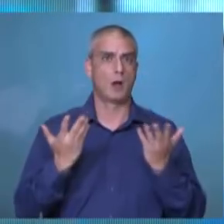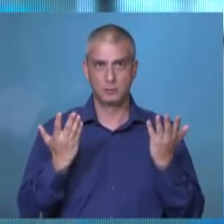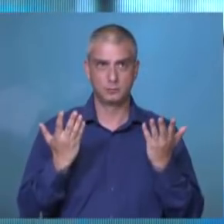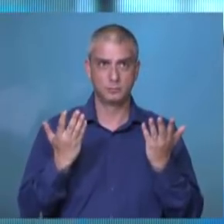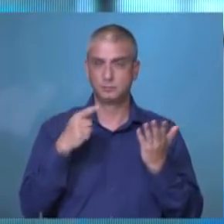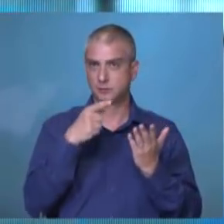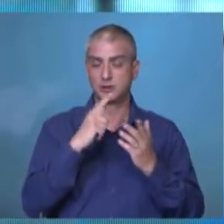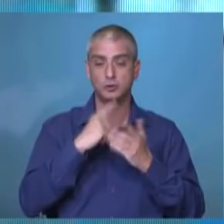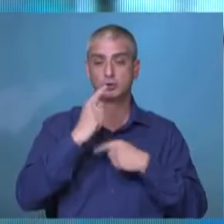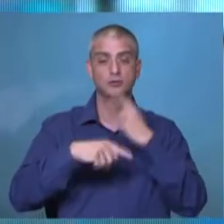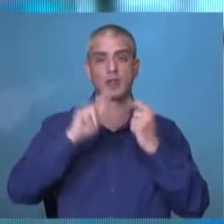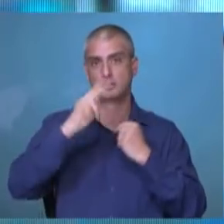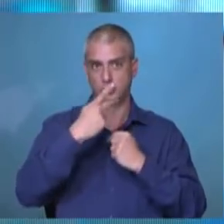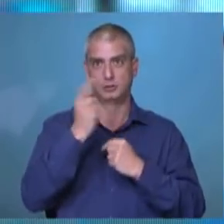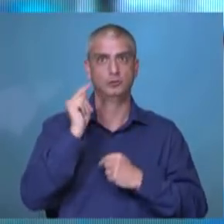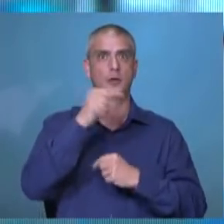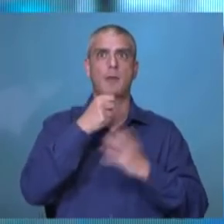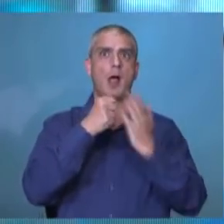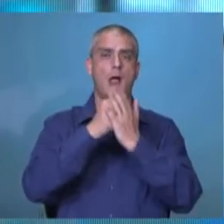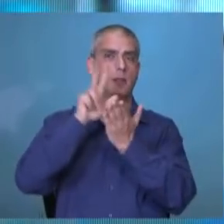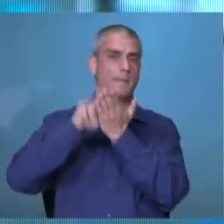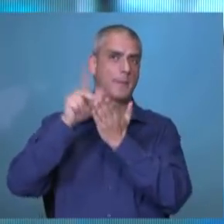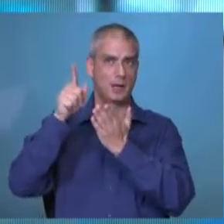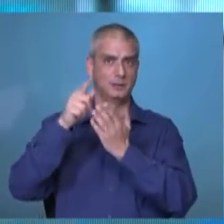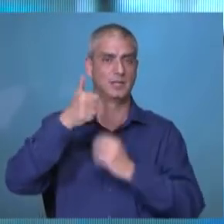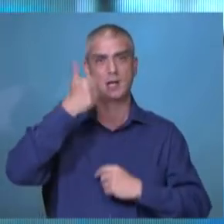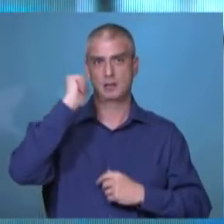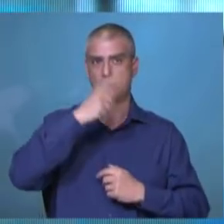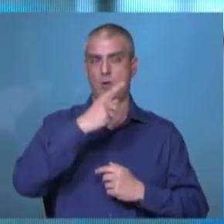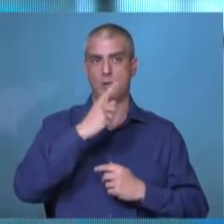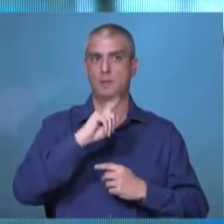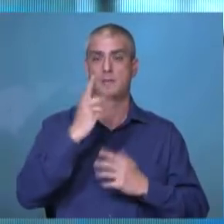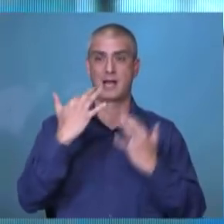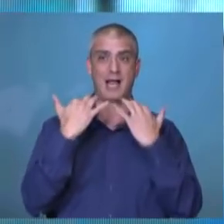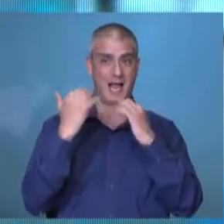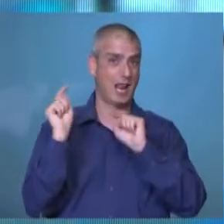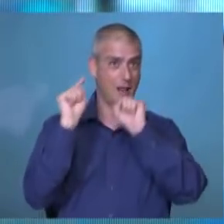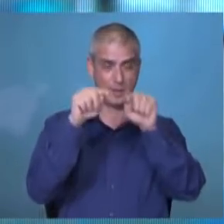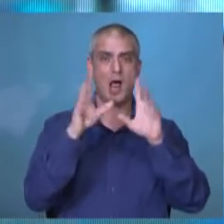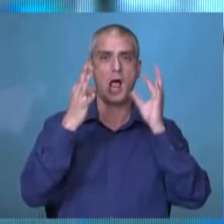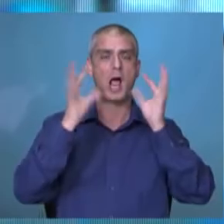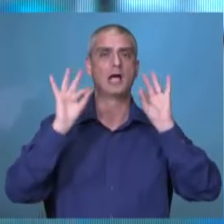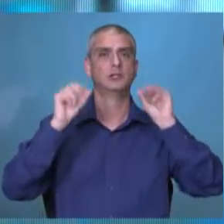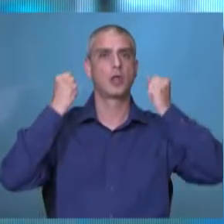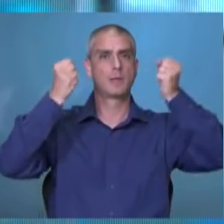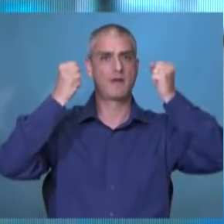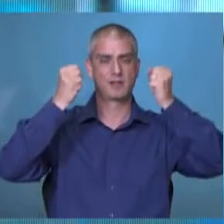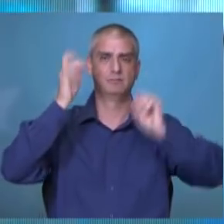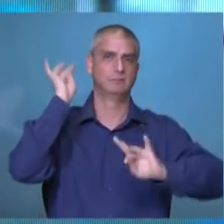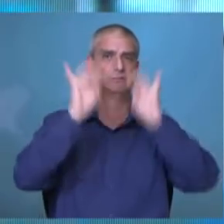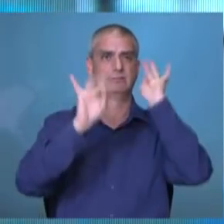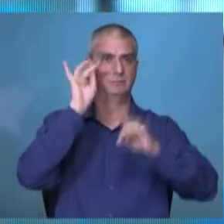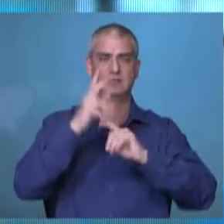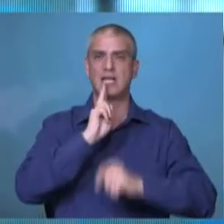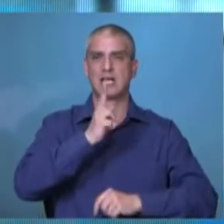וזו השנה השנייה שהיא מגיעה עד בגץ. אמש קיבלו את פניו של הקהל בטקס עשרות מפגינים, והם הטיחו במשתתפים